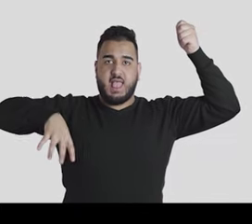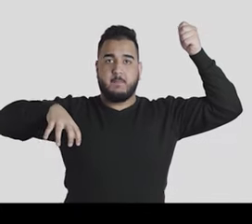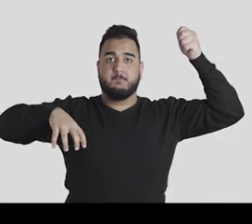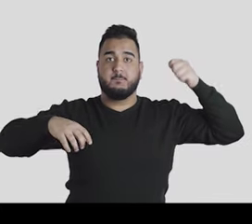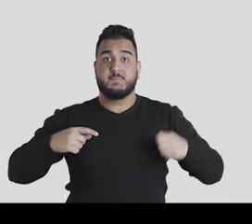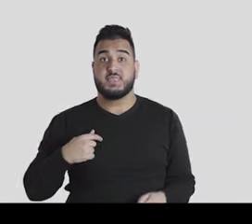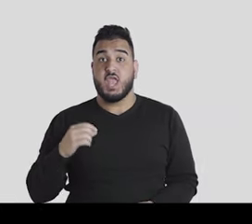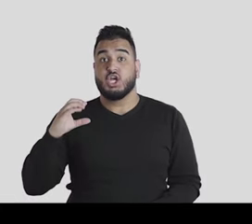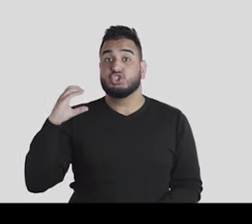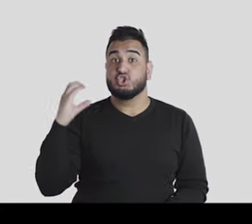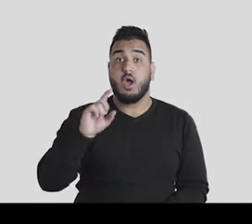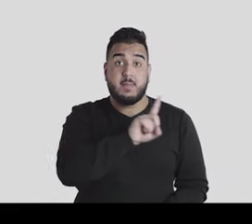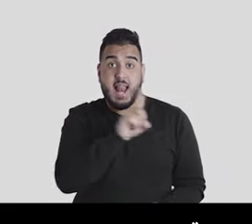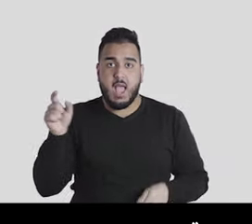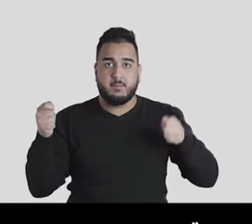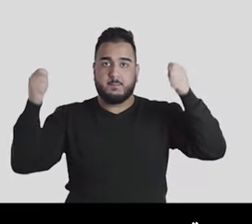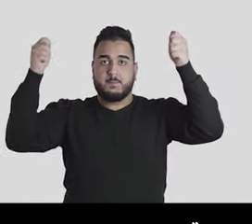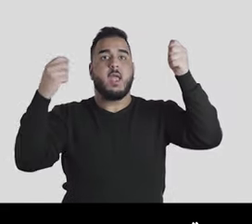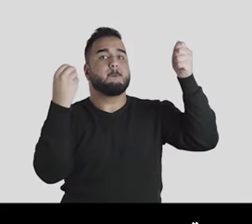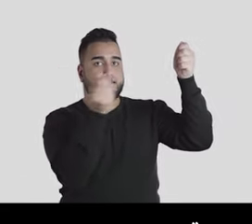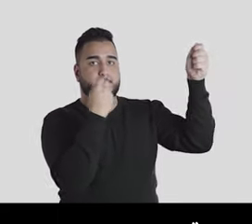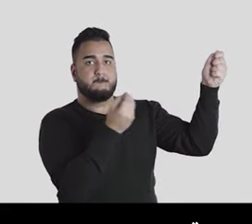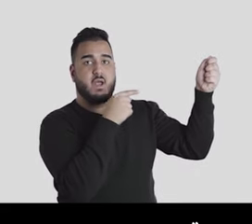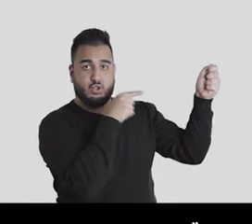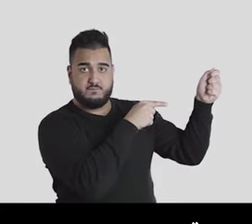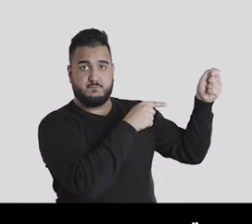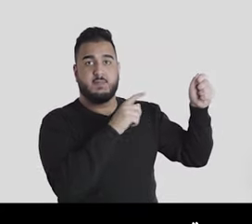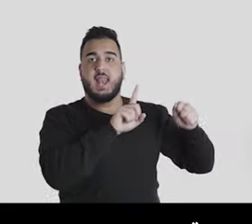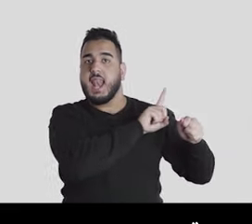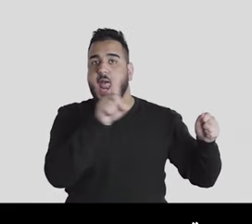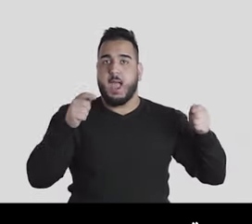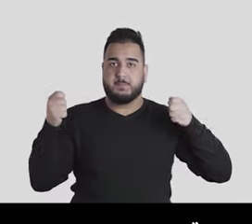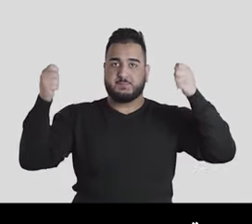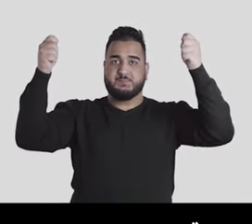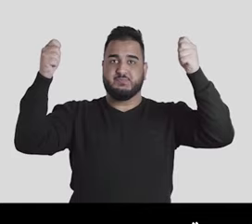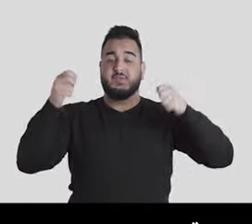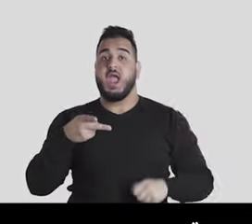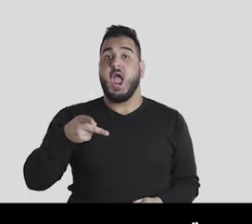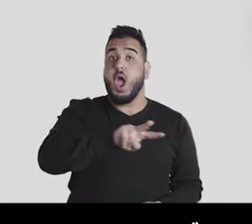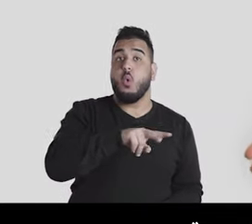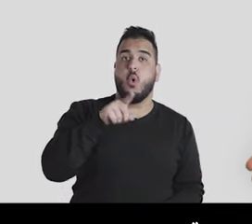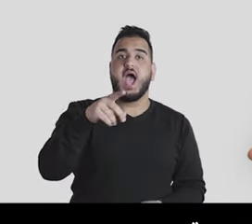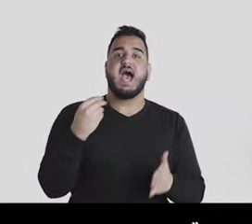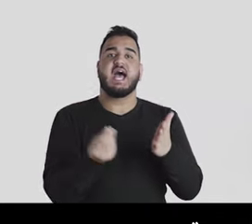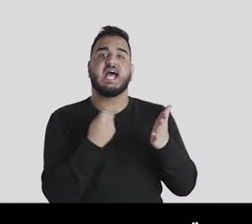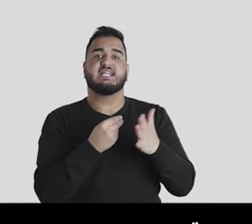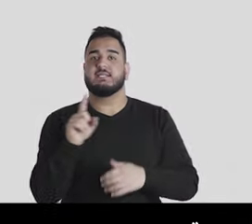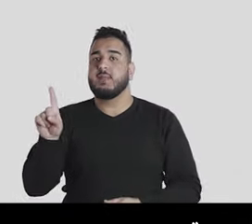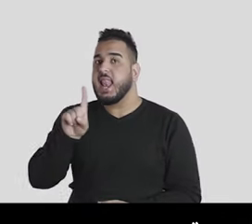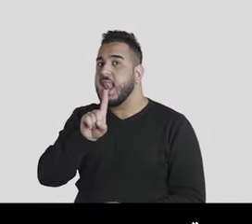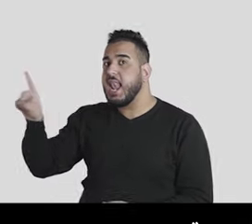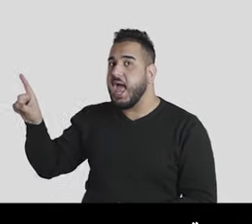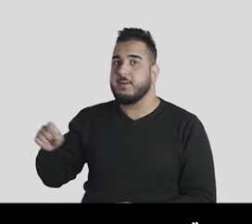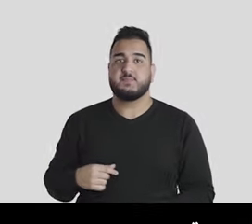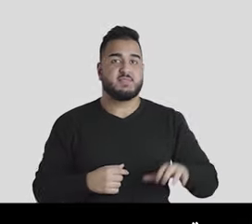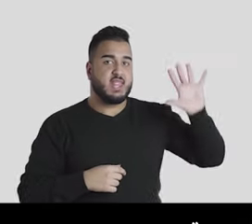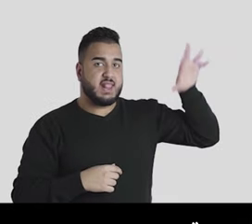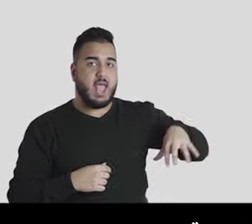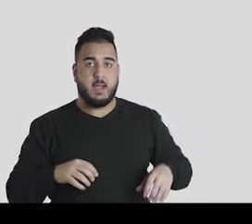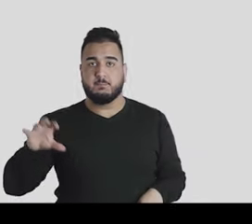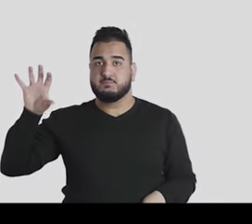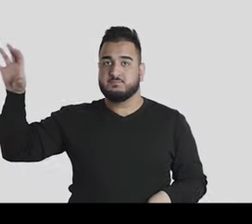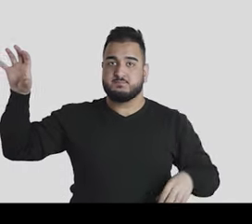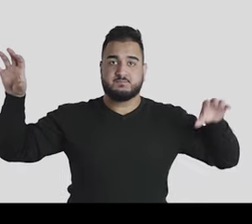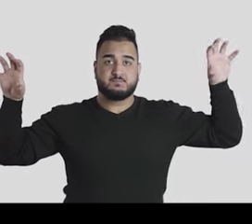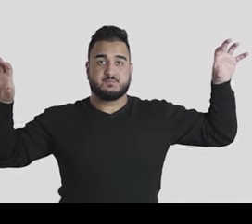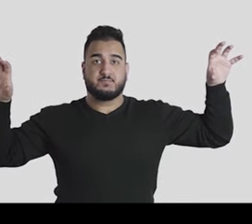حامل اللافتة أثناء المباراة، أو يمكنك رسم نعم ولا على الجانبين المعاكسين للسبورة أو على أرضية ساحة